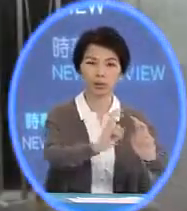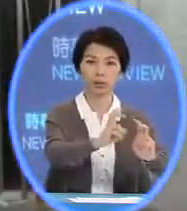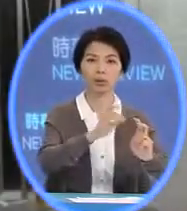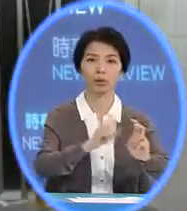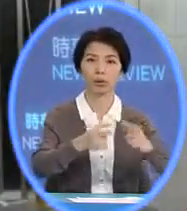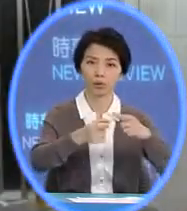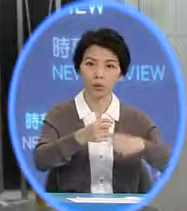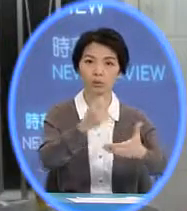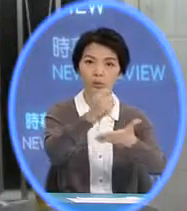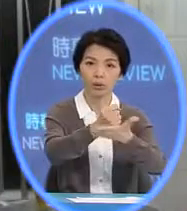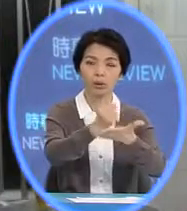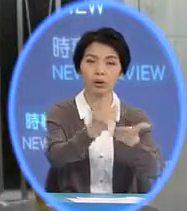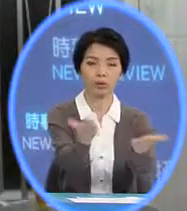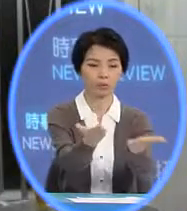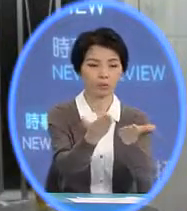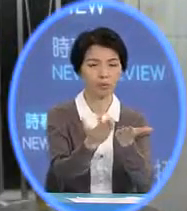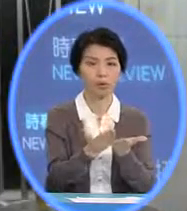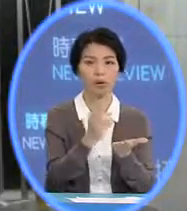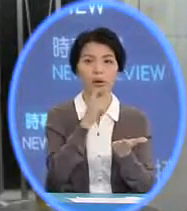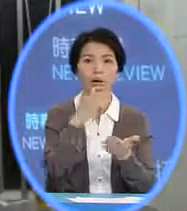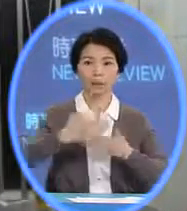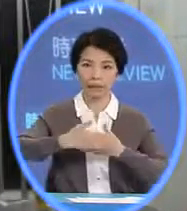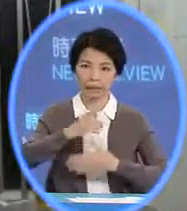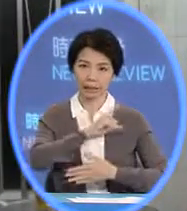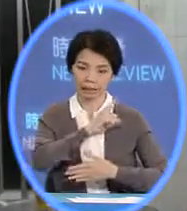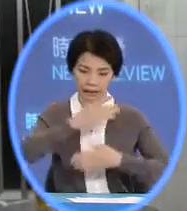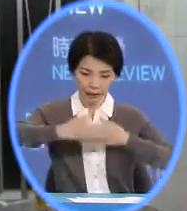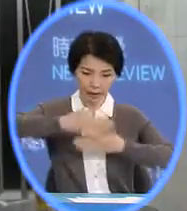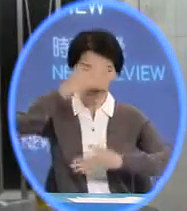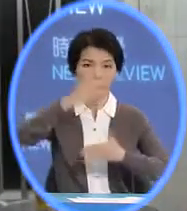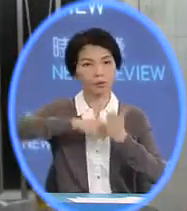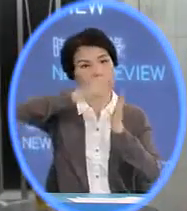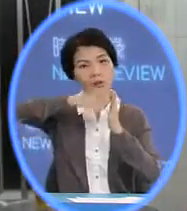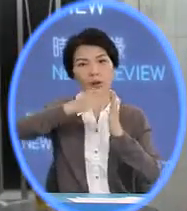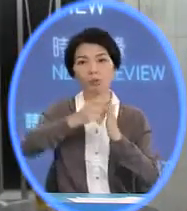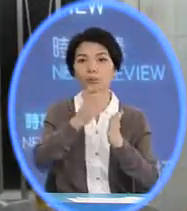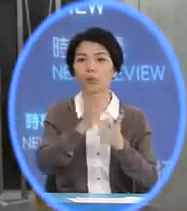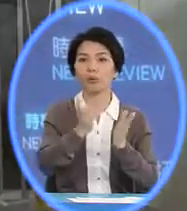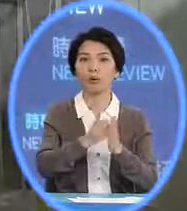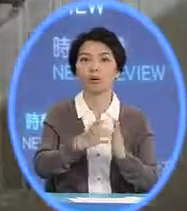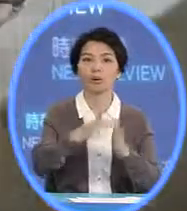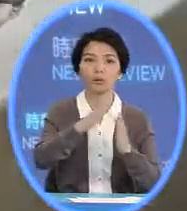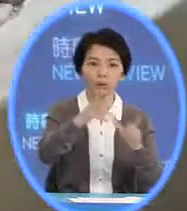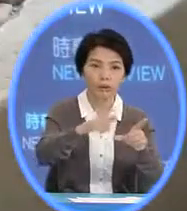公證行的報告，說問題是出於樓宇本身日久失修，沒有任何個案可以成功